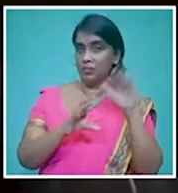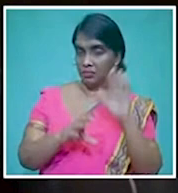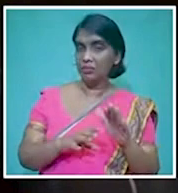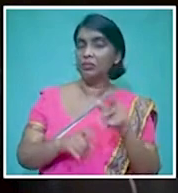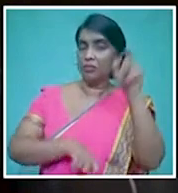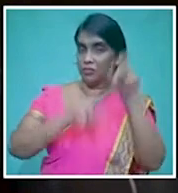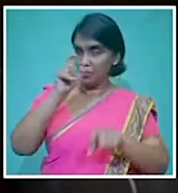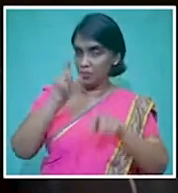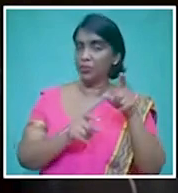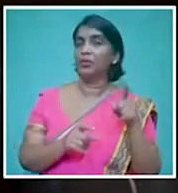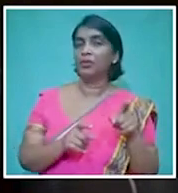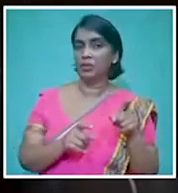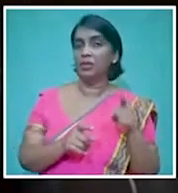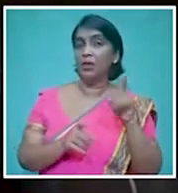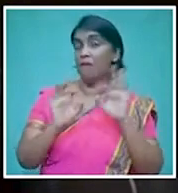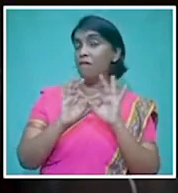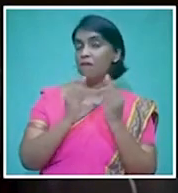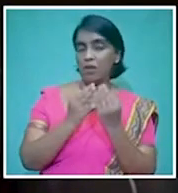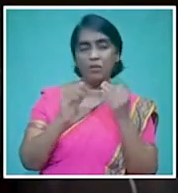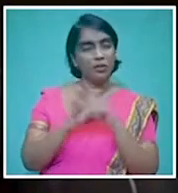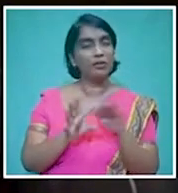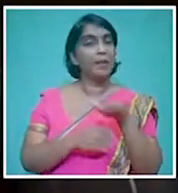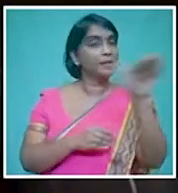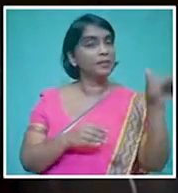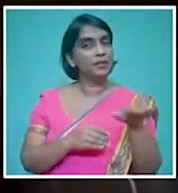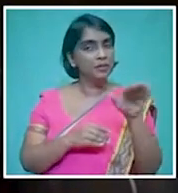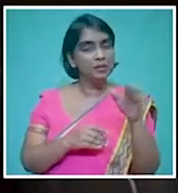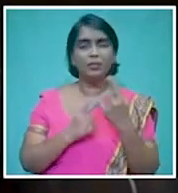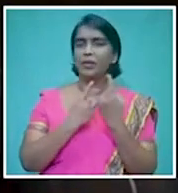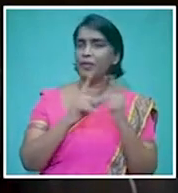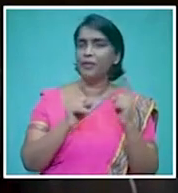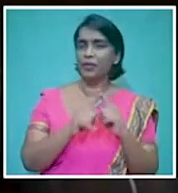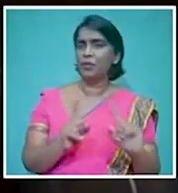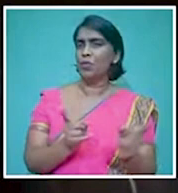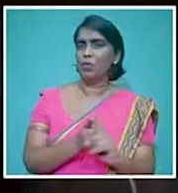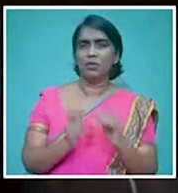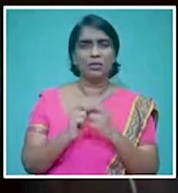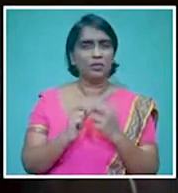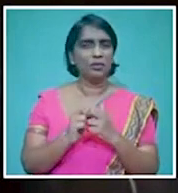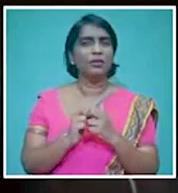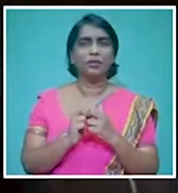අය ඔවුන්ගේ පවුල් තුලත් ප්‍රජාව තුලත් විවිධ ප්‍රචණ්ඩත්ව ක්‍රියාවන්